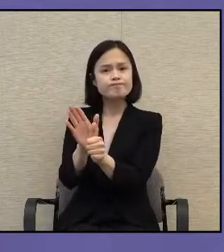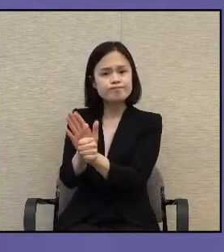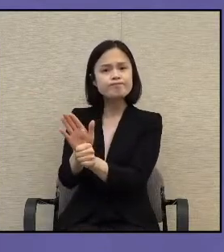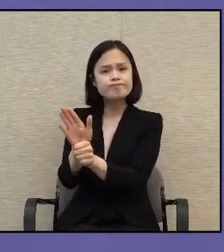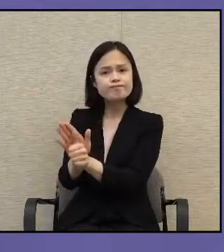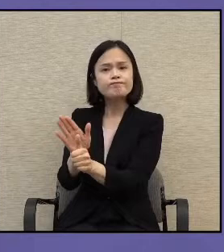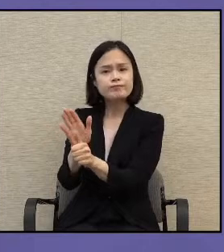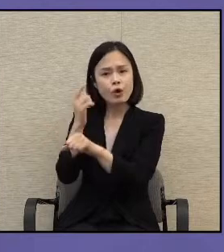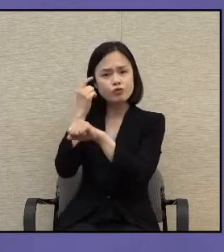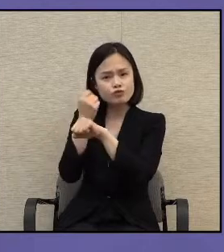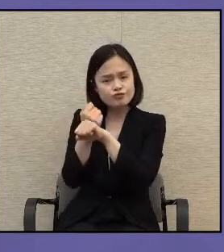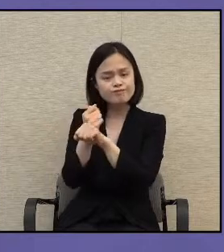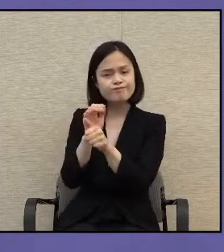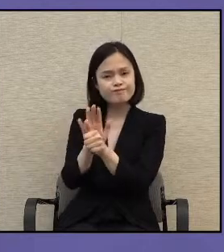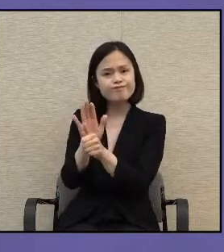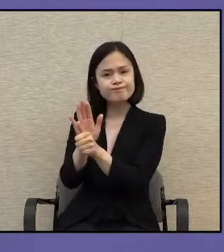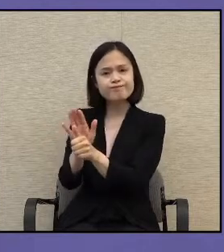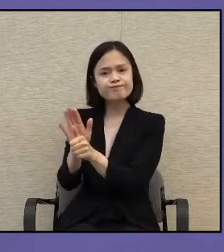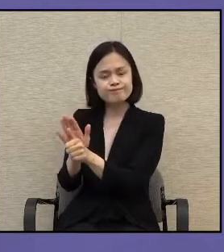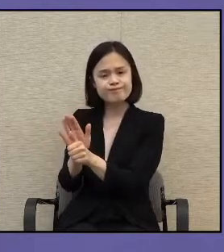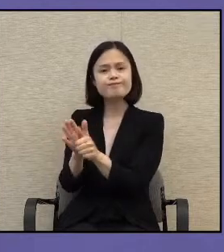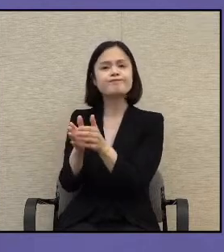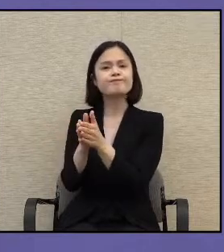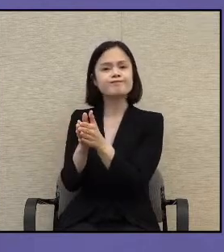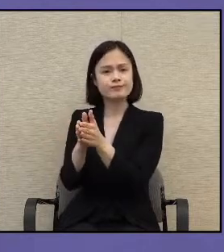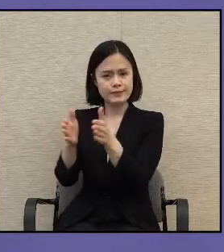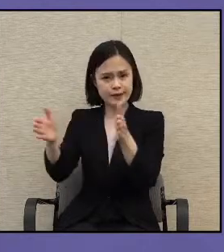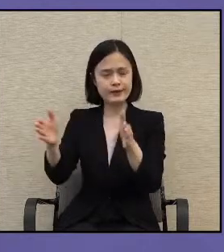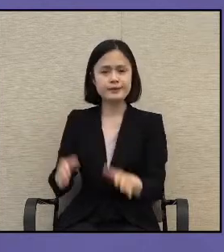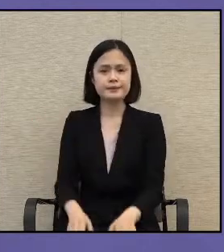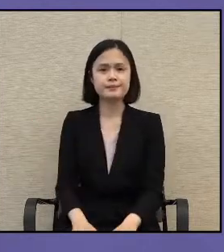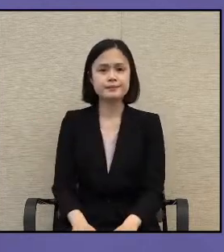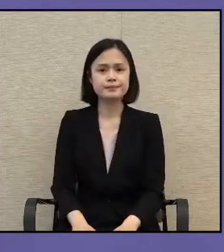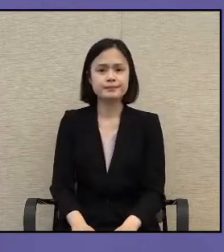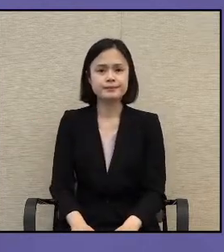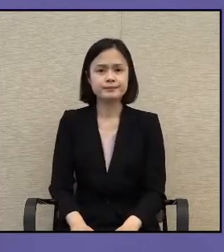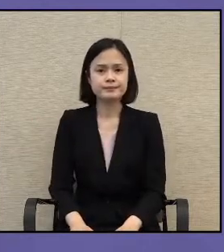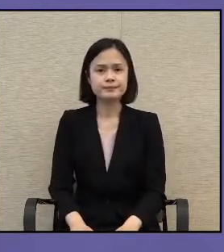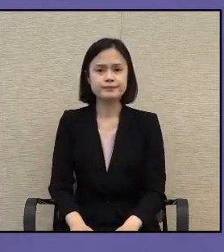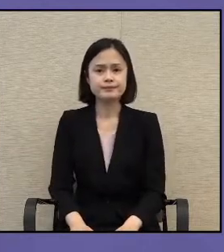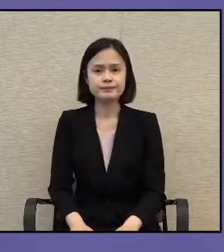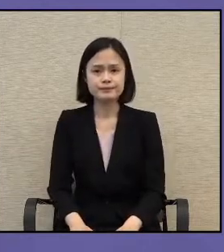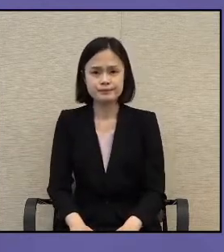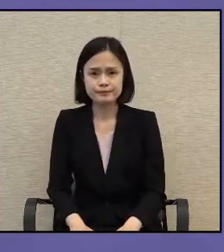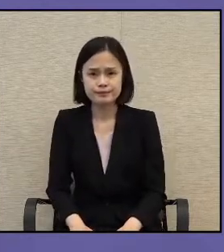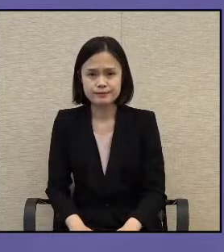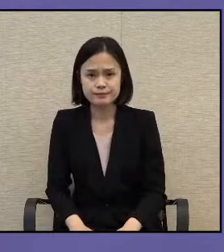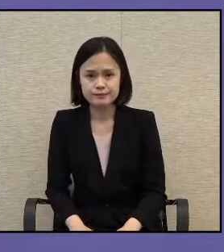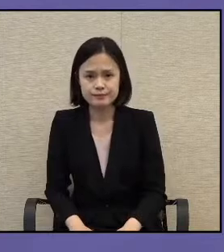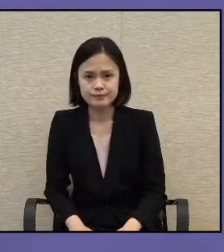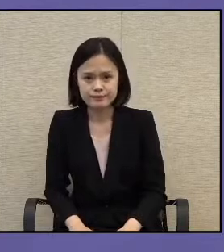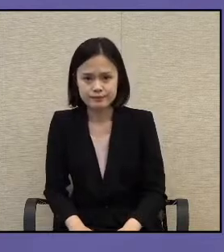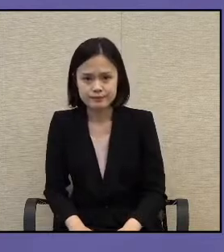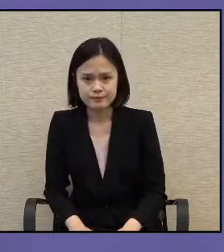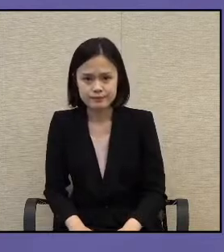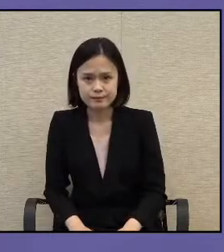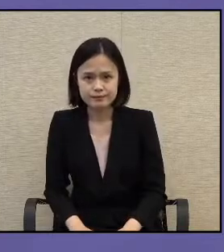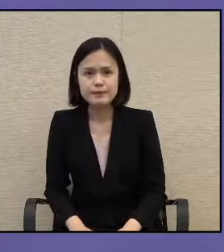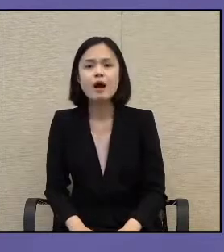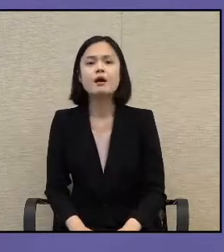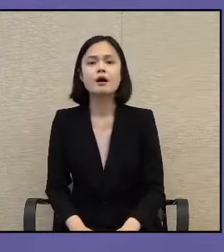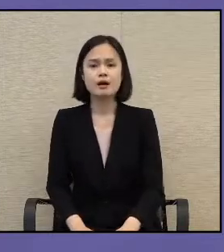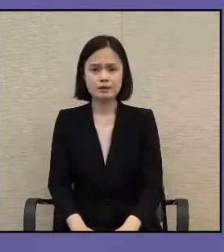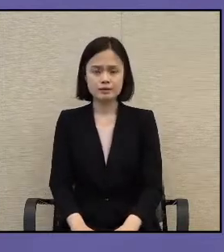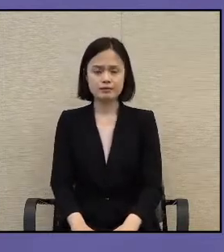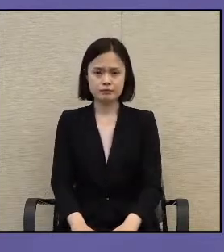임플로이먼트라든지 서포티드 어코모데이션이라든지 여러 이런 사회적인 그런 지지들